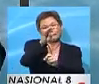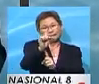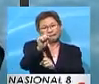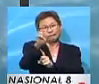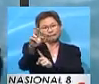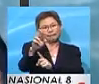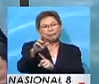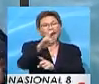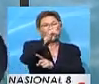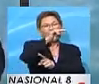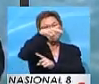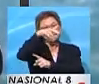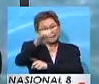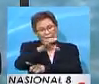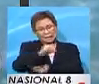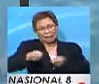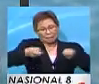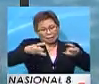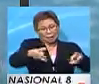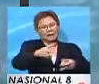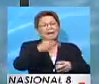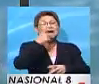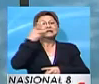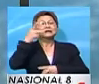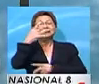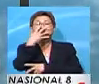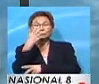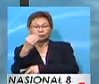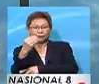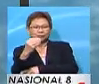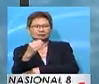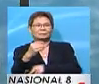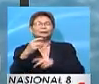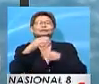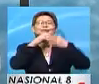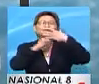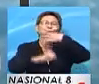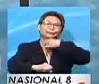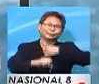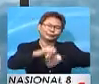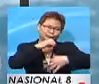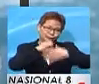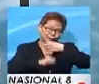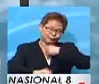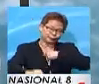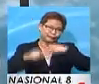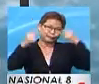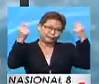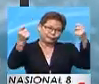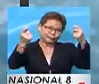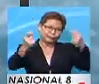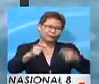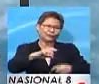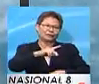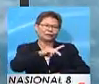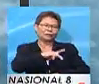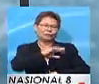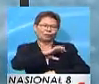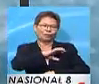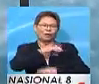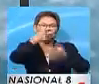baru pantai npe dan lebuh Raya Kajang Seremban lekas Sempena Krismas ketua pegawai operasi division